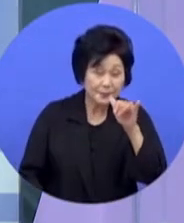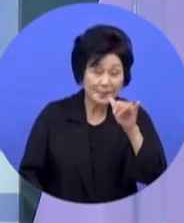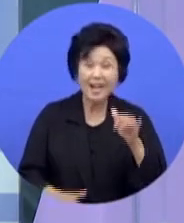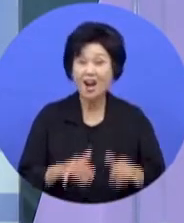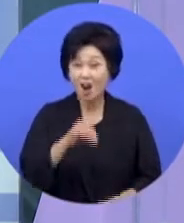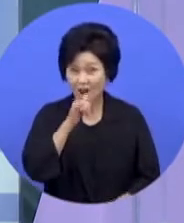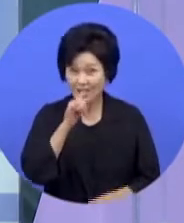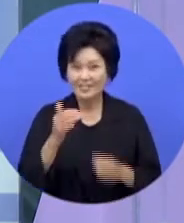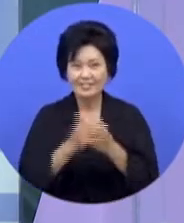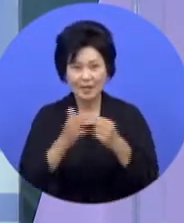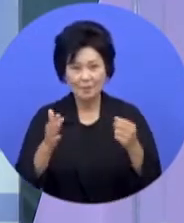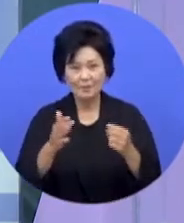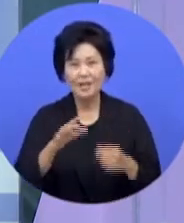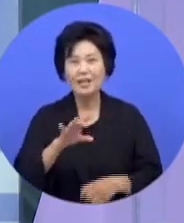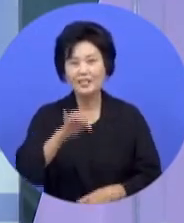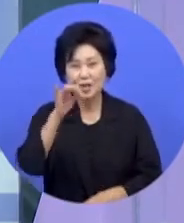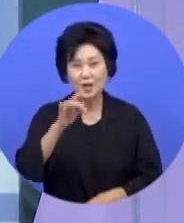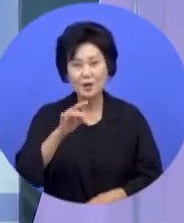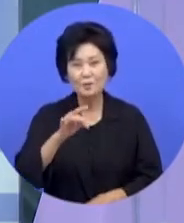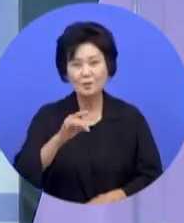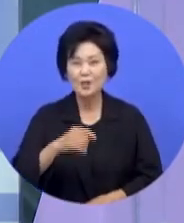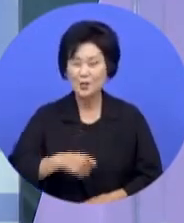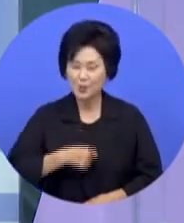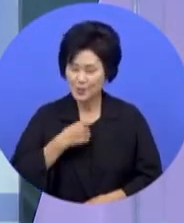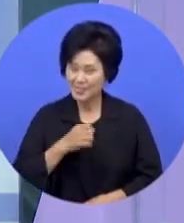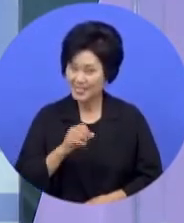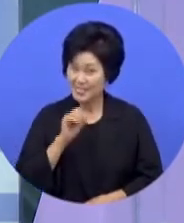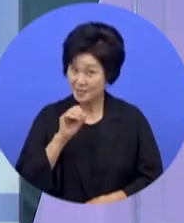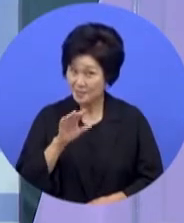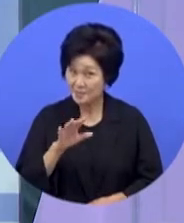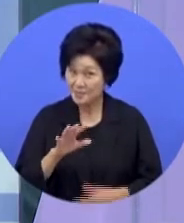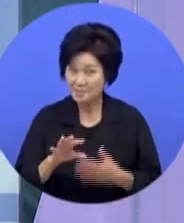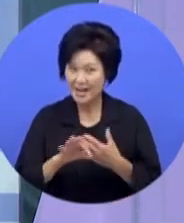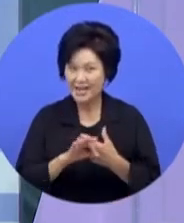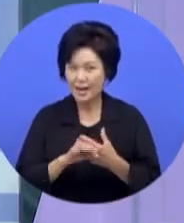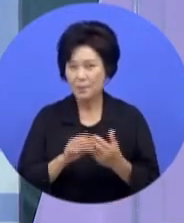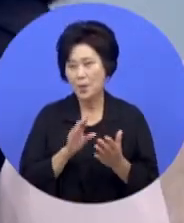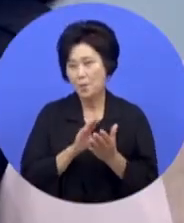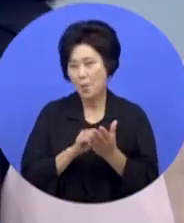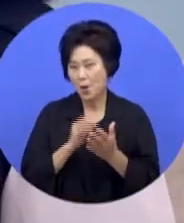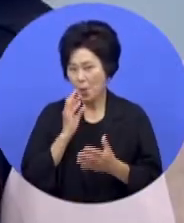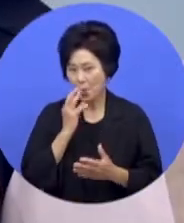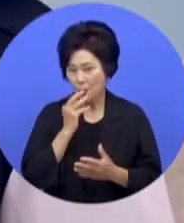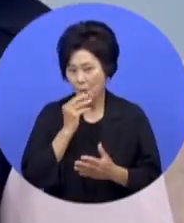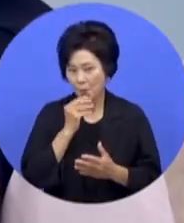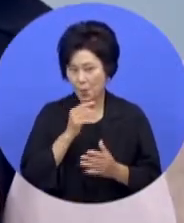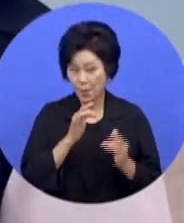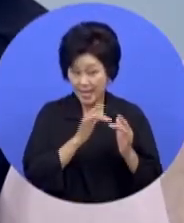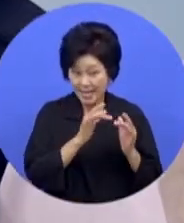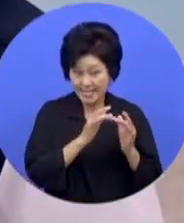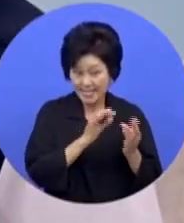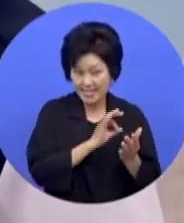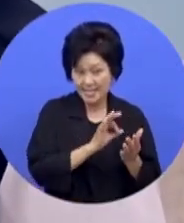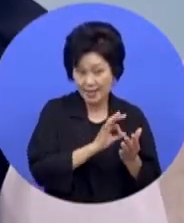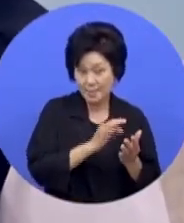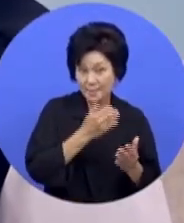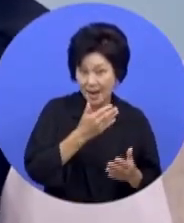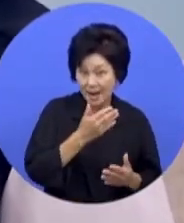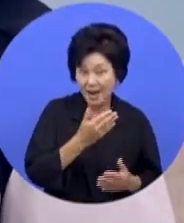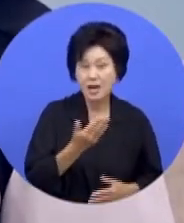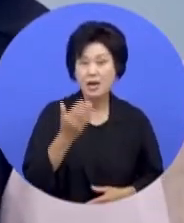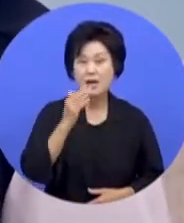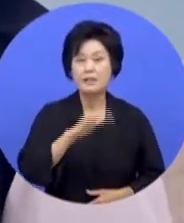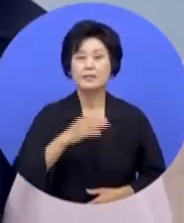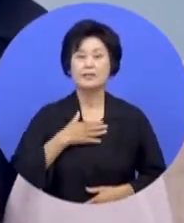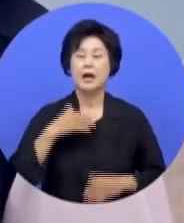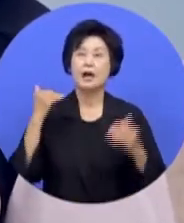처음에는 솔직하게 말하면 이제 뒤에서 막 몰래 하고 막 그랬어요. 이해돼요. 근데 이제 크면서 이제 생각이 좀